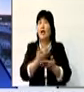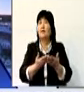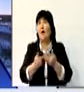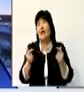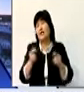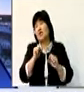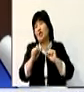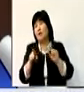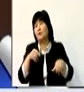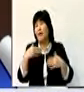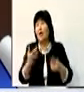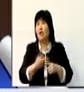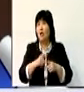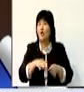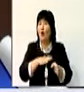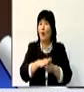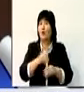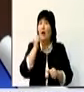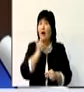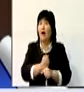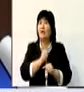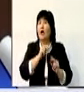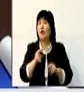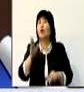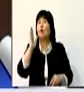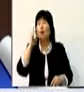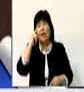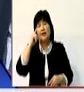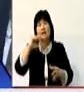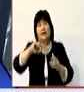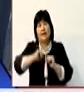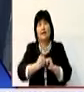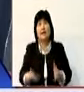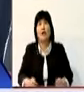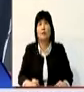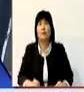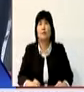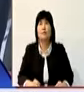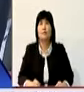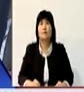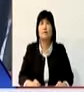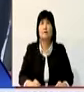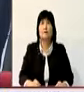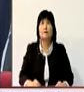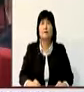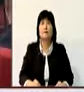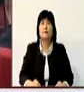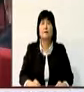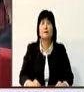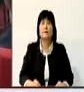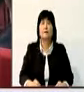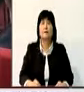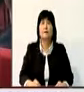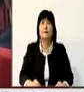тиісті тапсырмалар берілді және оның орындалуы қатаң қадағалауда болатыны ескертілді. Айнұр Тұңшыбаева, Ахан Алиев, Қанат Махамбетов,